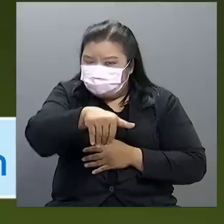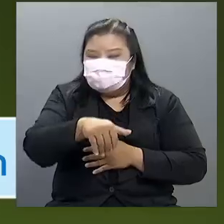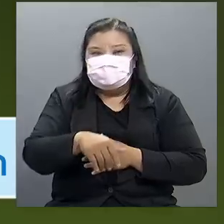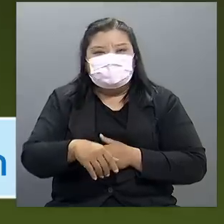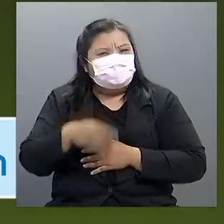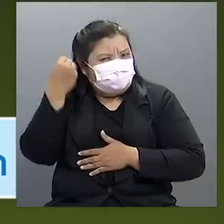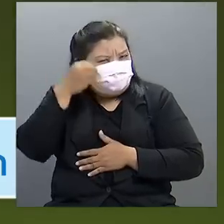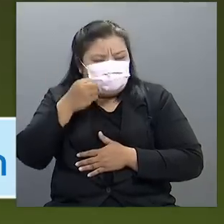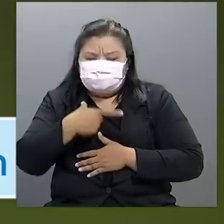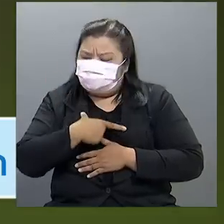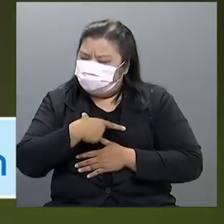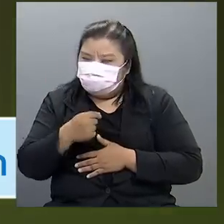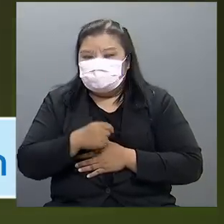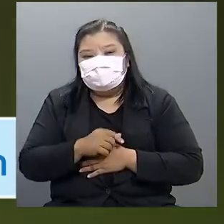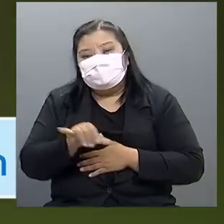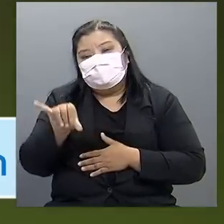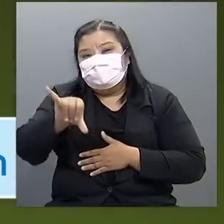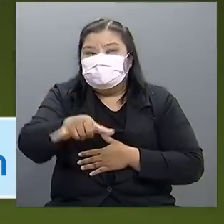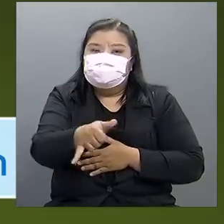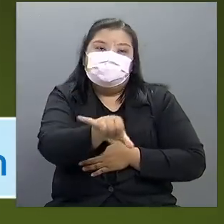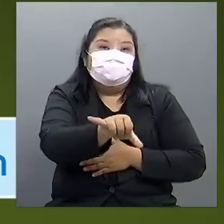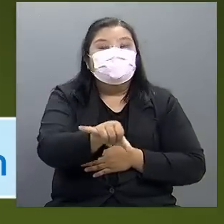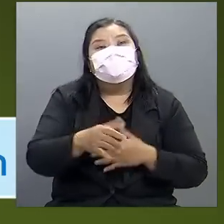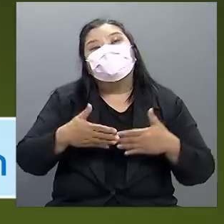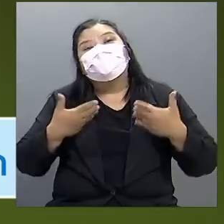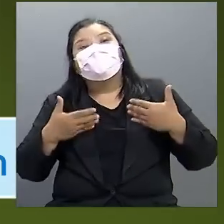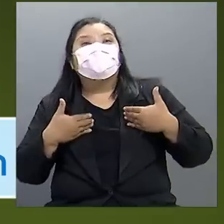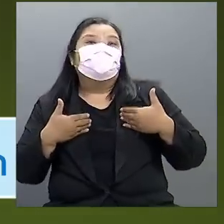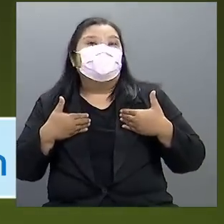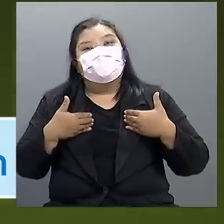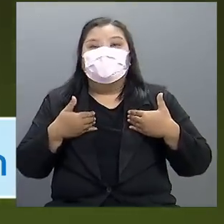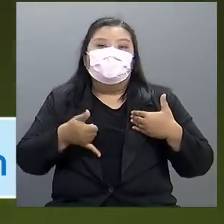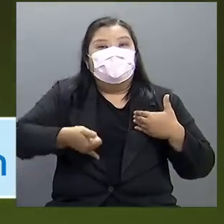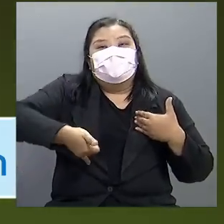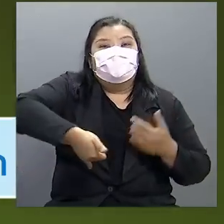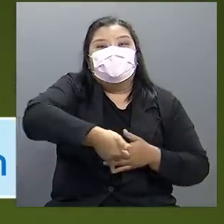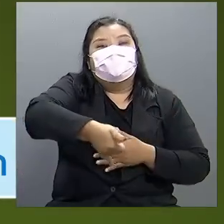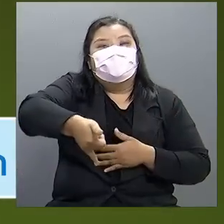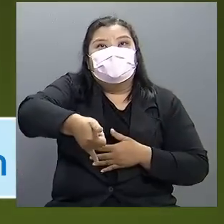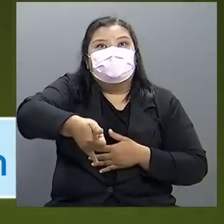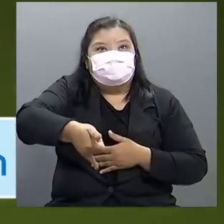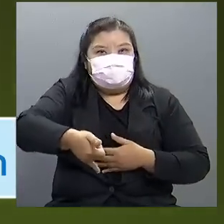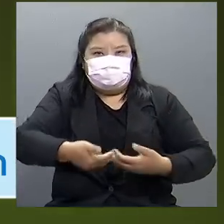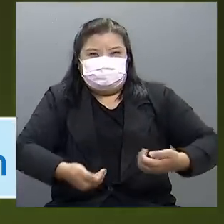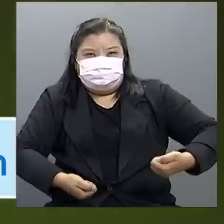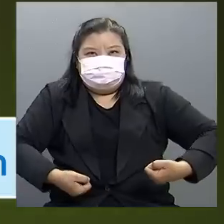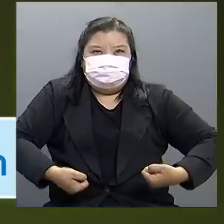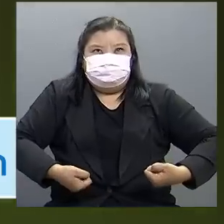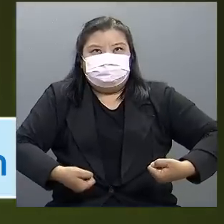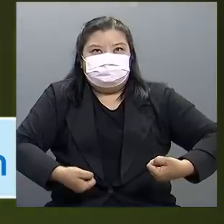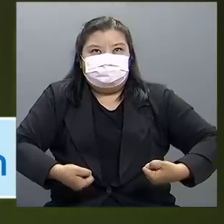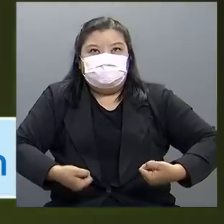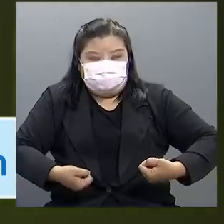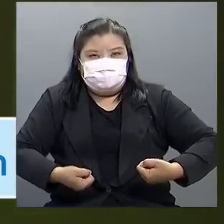สบาย ออกสบายใจทุกวอุทยาแบบนี้พลายเดียวนกเป็ช้างเพศผู้ขนัดใหญ่ ร่างกายสมบูรณ์กำยำ